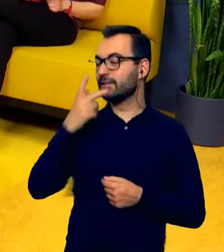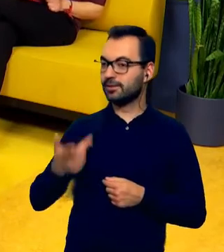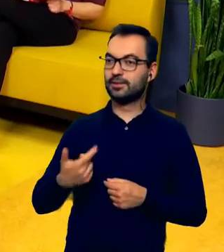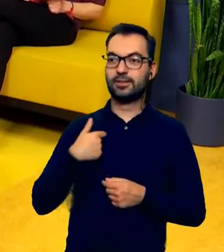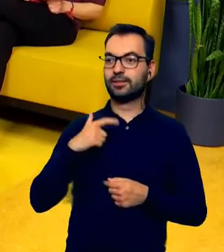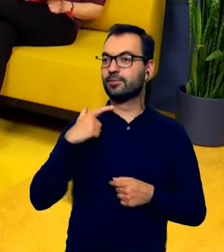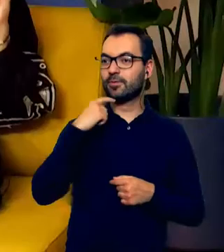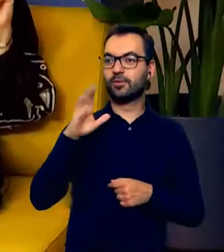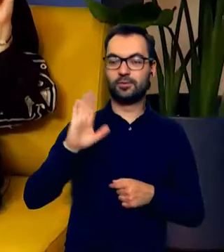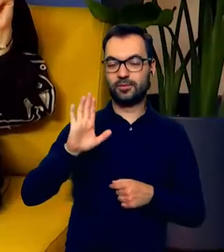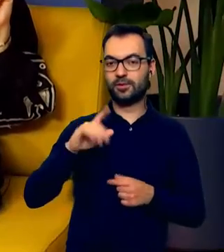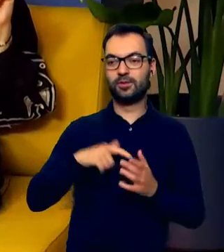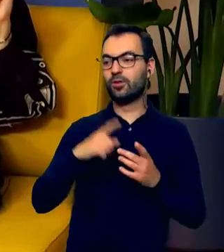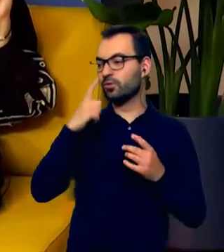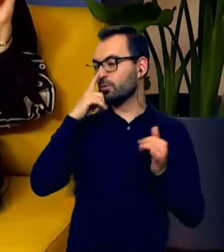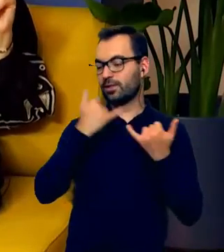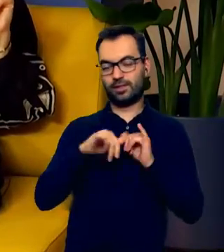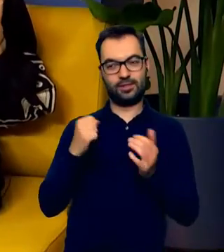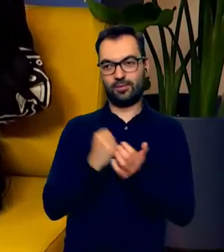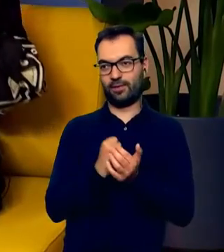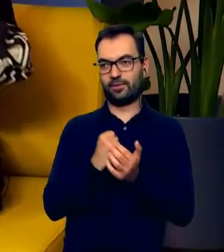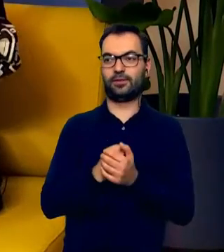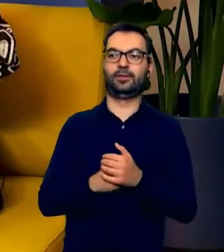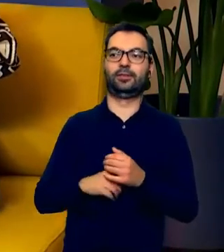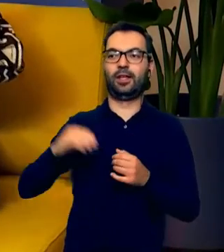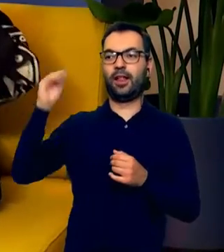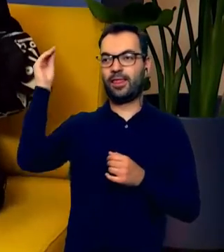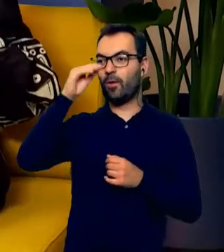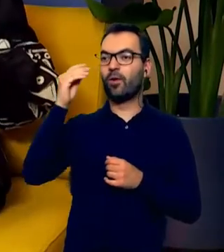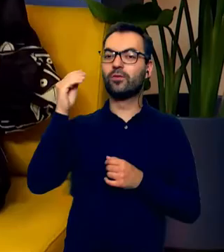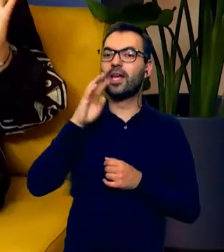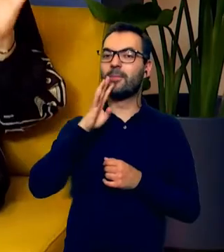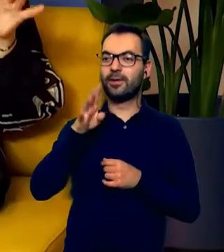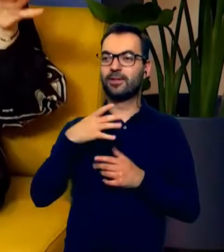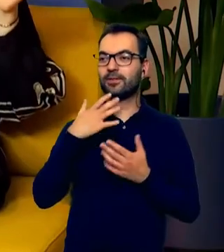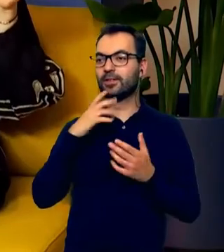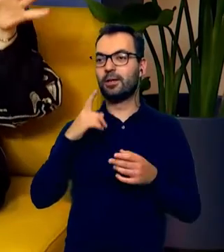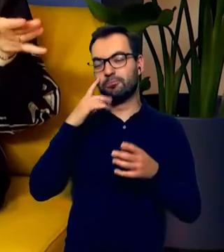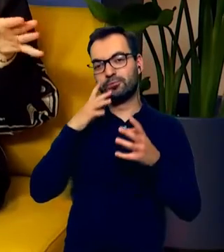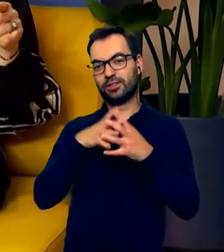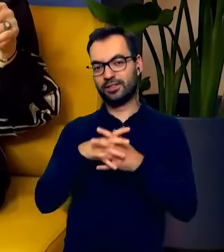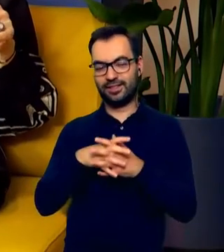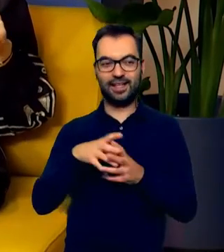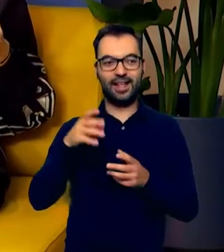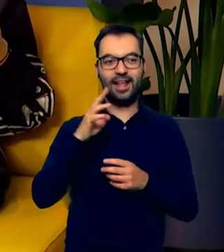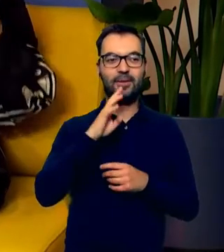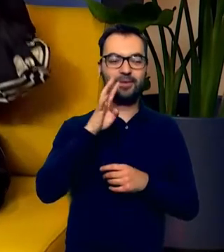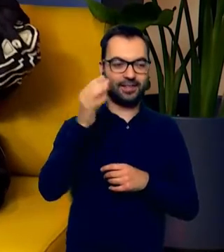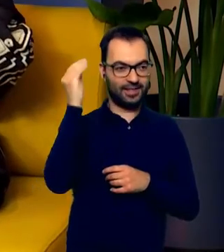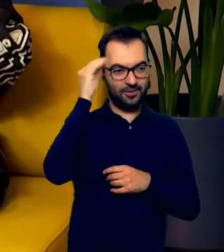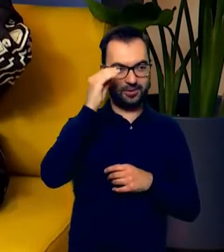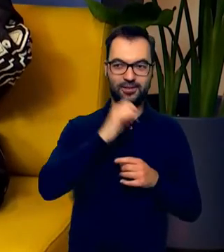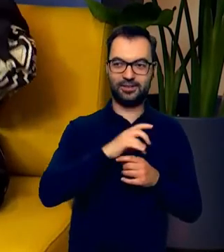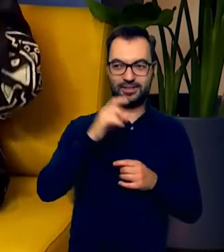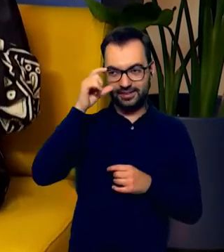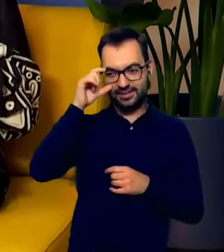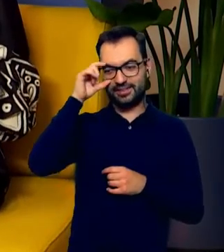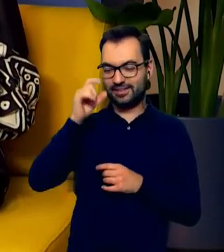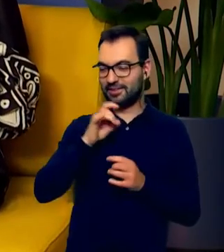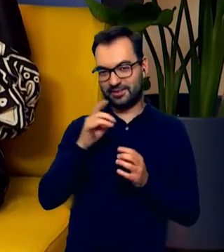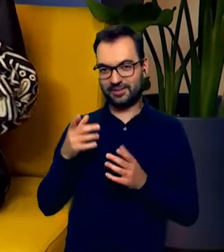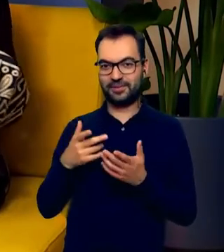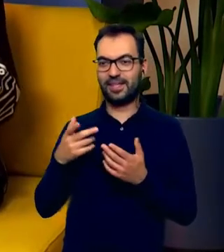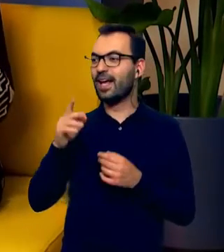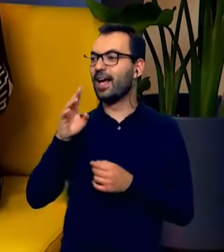tutaj, to ja chciała powiedzieć, bo to są zupełnie dwie różne rzeczy. Naukowcy amerykańscy stwierdzili, że przeźroczystość to jest... Jak mówisz naukowcy, to od razu poprawiasz okulary. Naukowcy